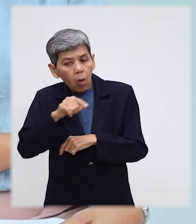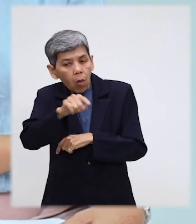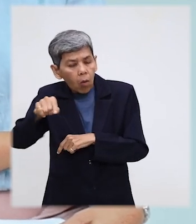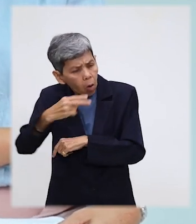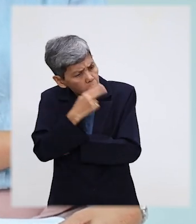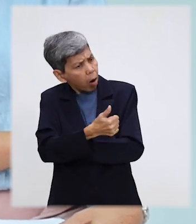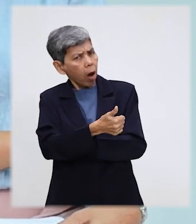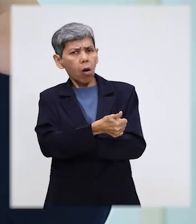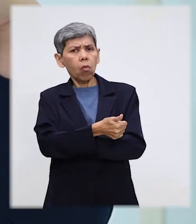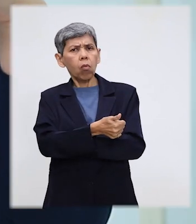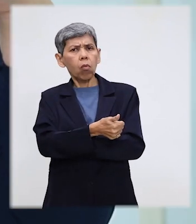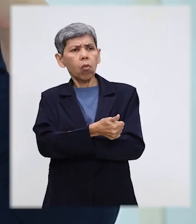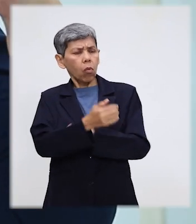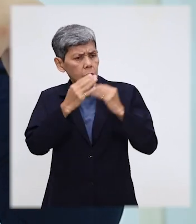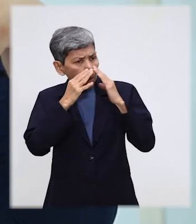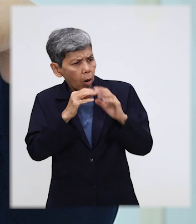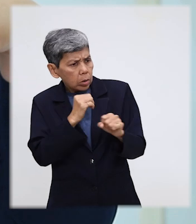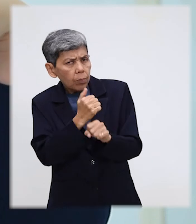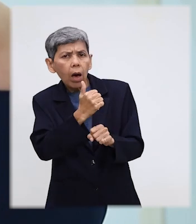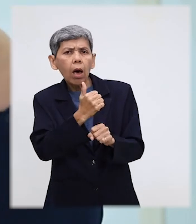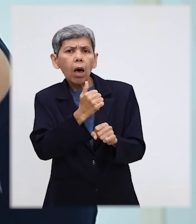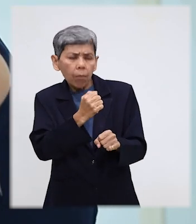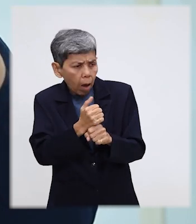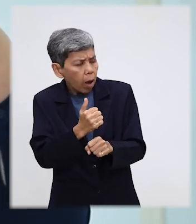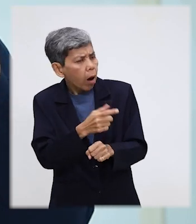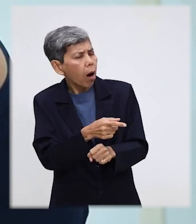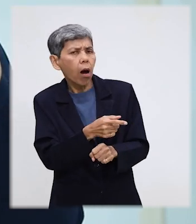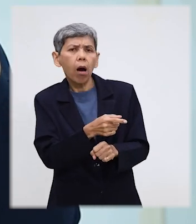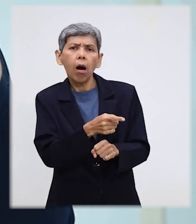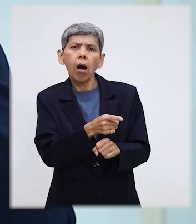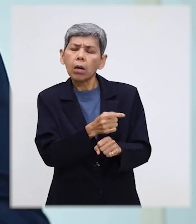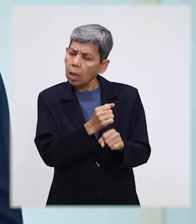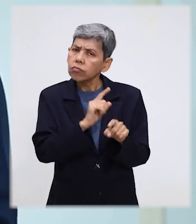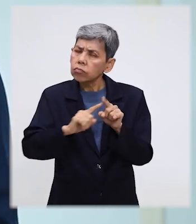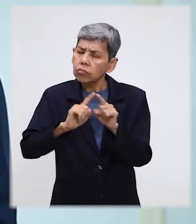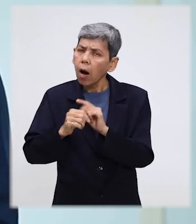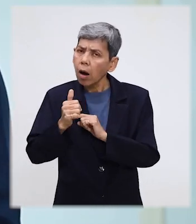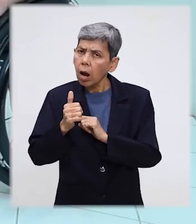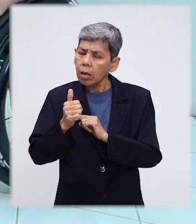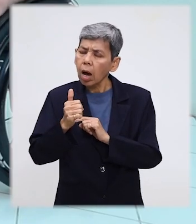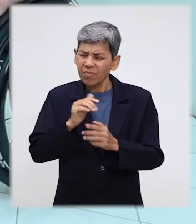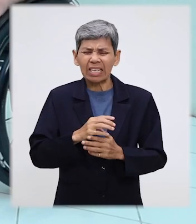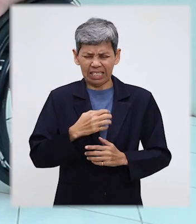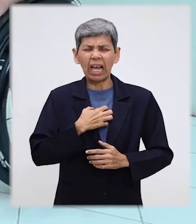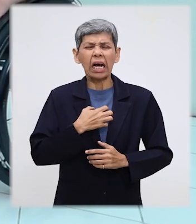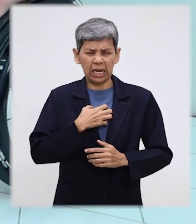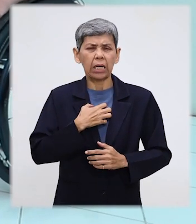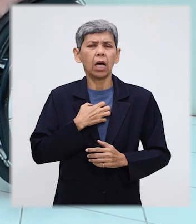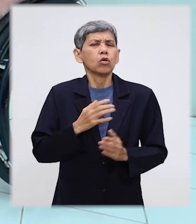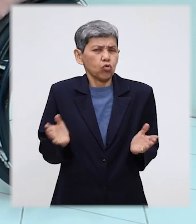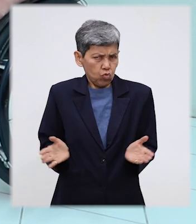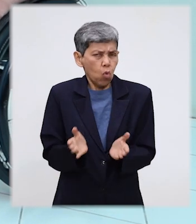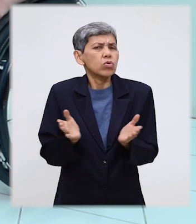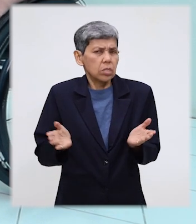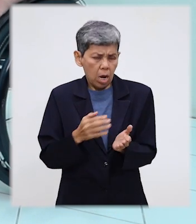การกลุ่มอื่นๆว่าเอ้ยลุกขึ้นมาลองทำอะไรอย่างเงี้ยค่ะเขาก็สามารถที่จะทำอะไรแบบนี้ได้เหมือนกันอยากให้เป็นเหมือนเป็นการส่ง